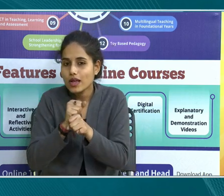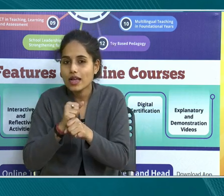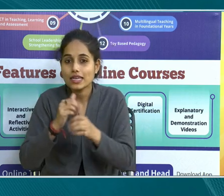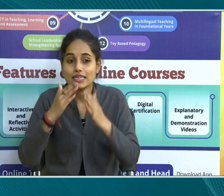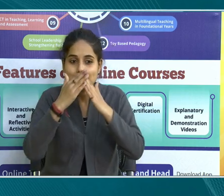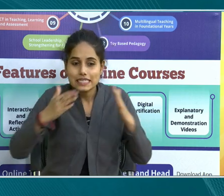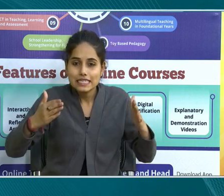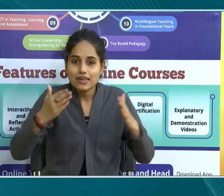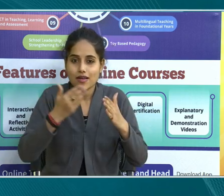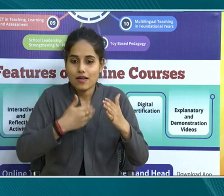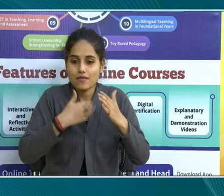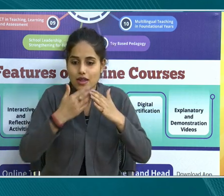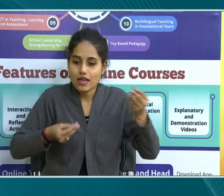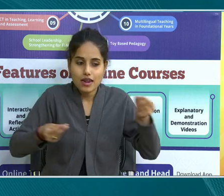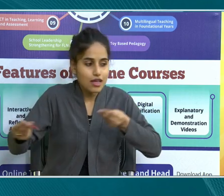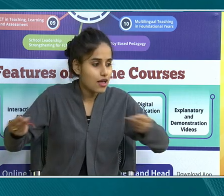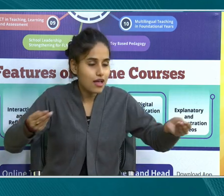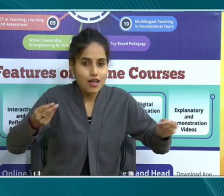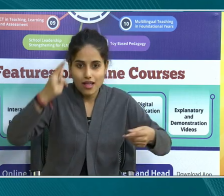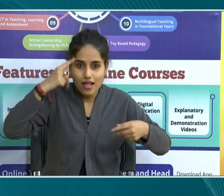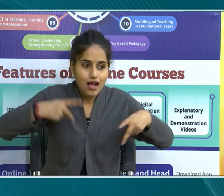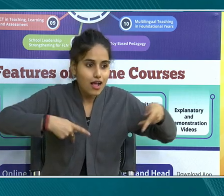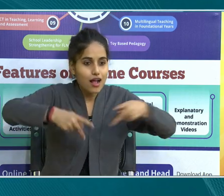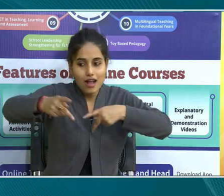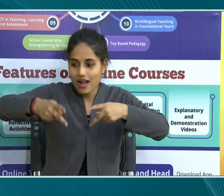के जो घर हुआ